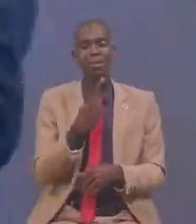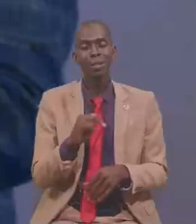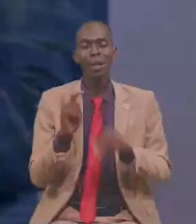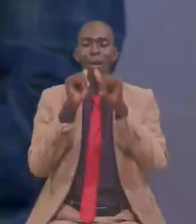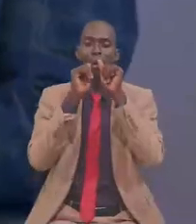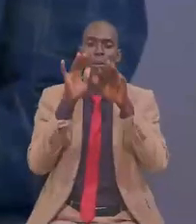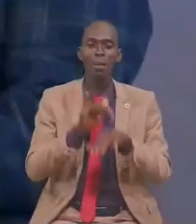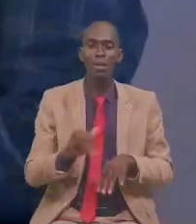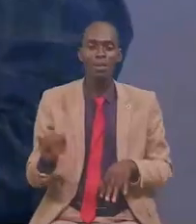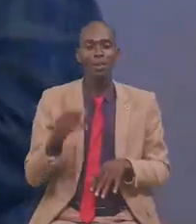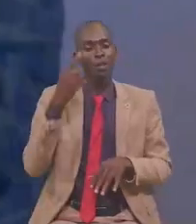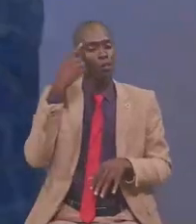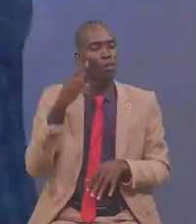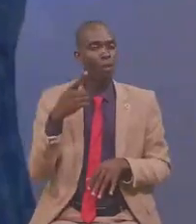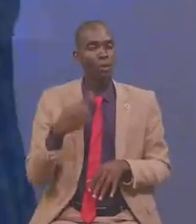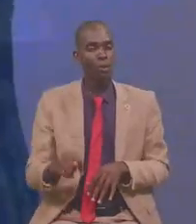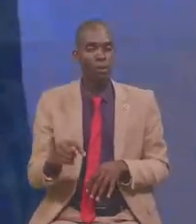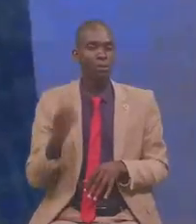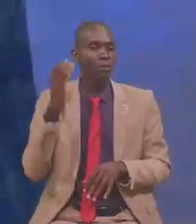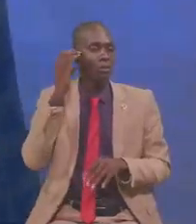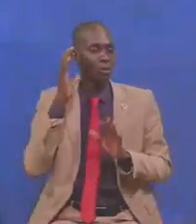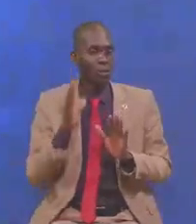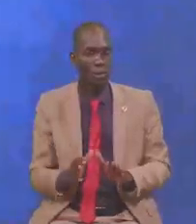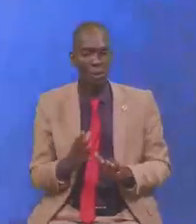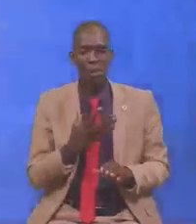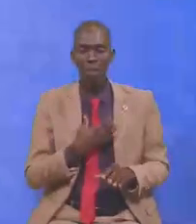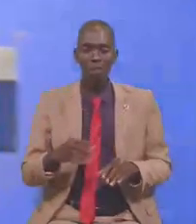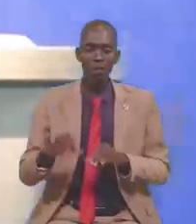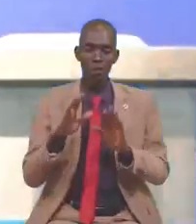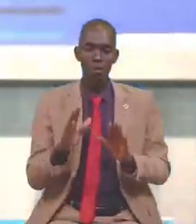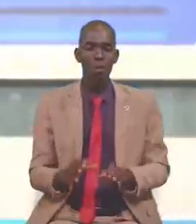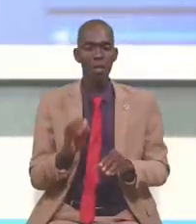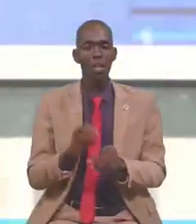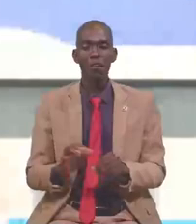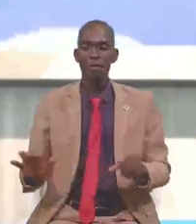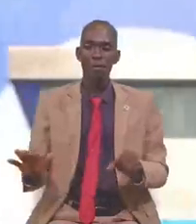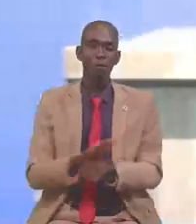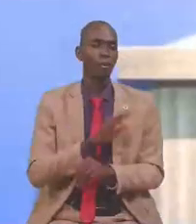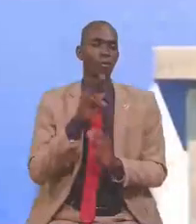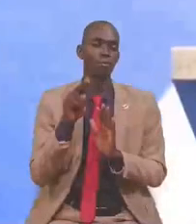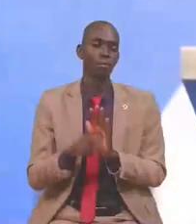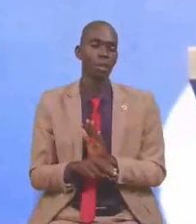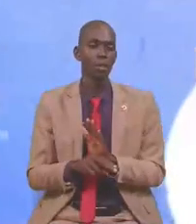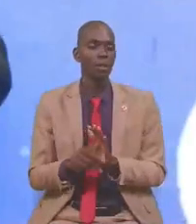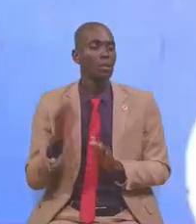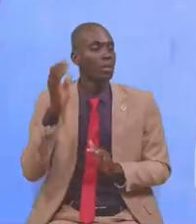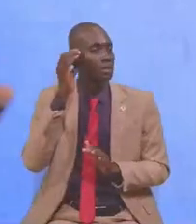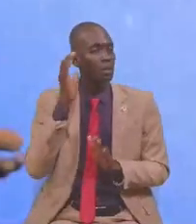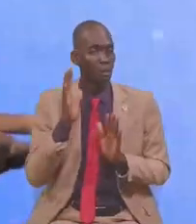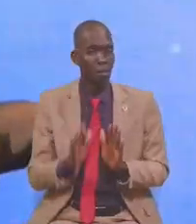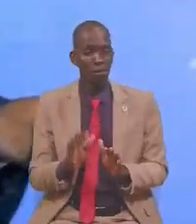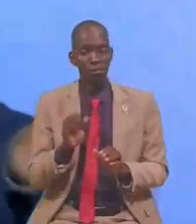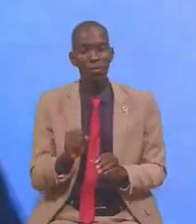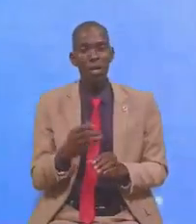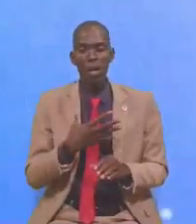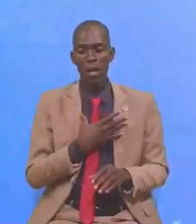bénédiction en plénitude pour ceux qui écoutent et qui pratiquent. Ceux qui écoutent et ceux qui